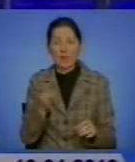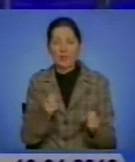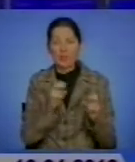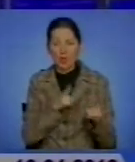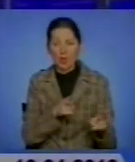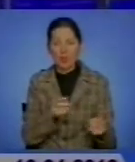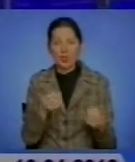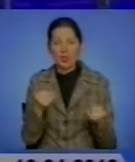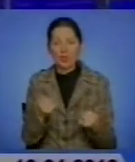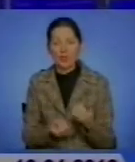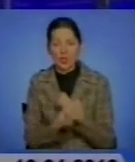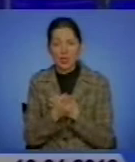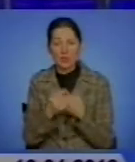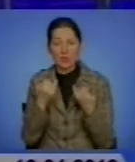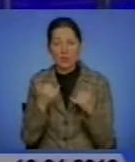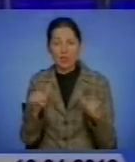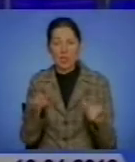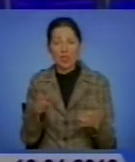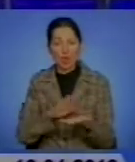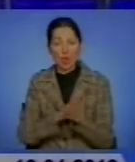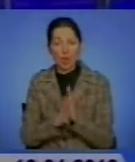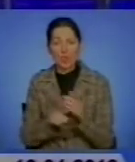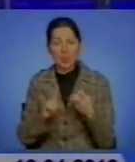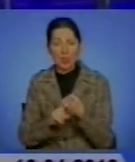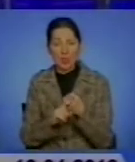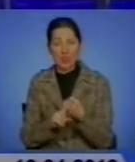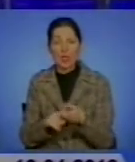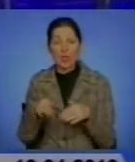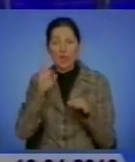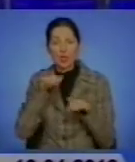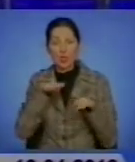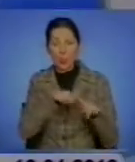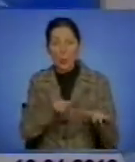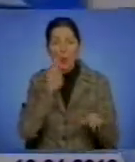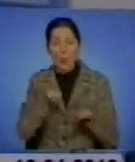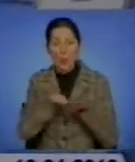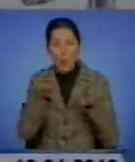ситуацій, пов'язаних з пропуском весняної повені та дощових паводків.